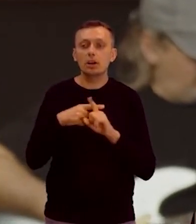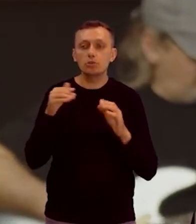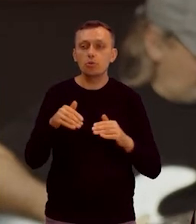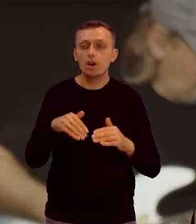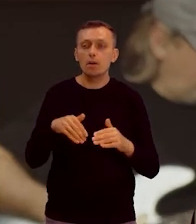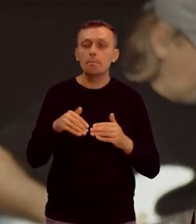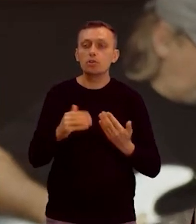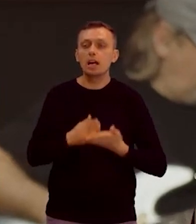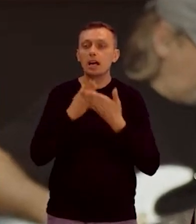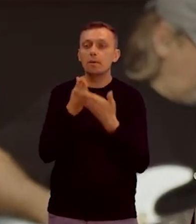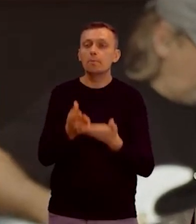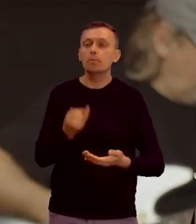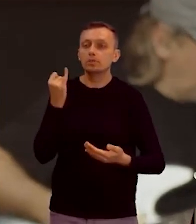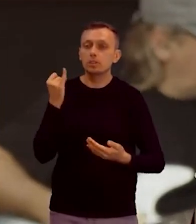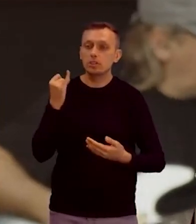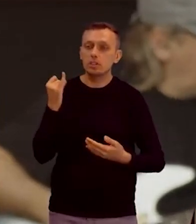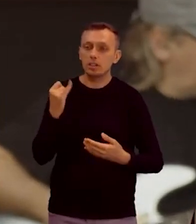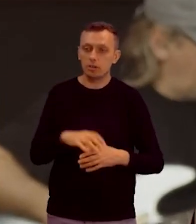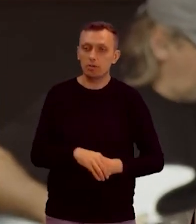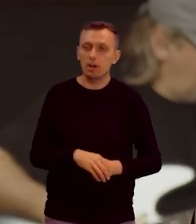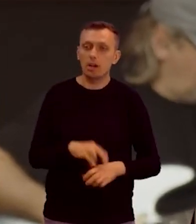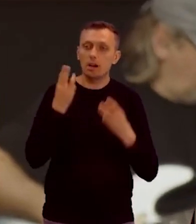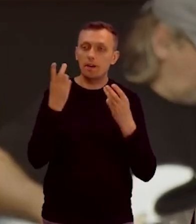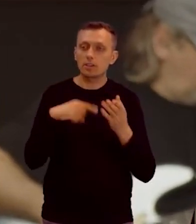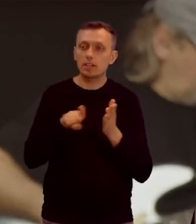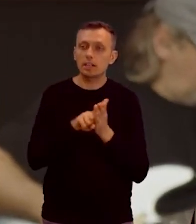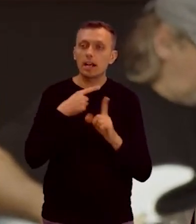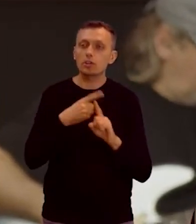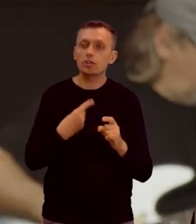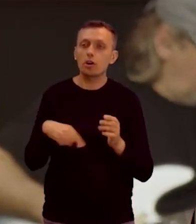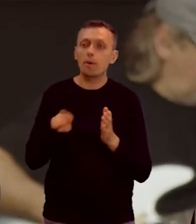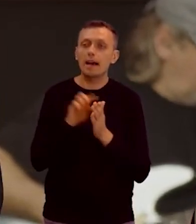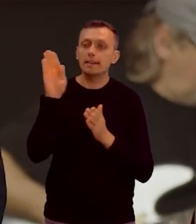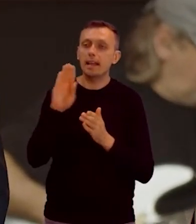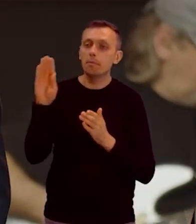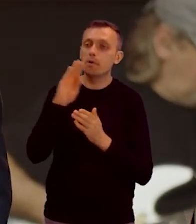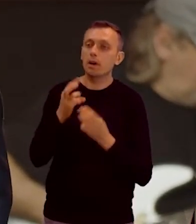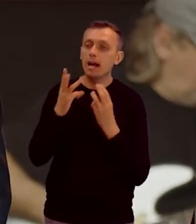bardzo, bardzo ważne dla nas i dla Kościoła, dla Pana Boga. Stąd też